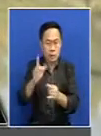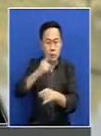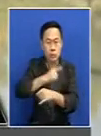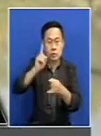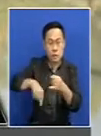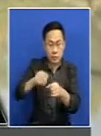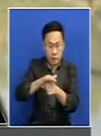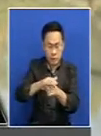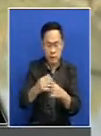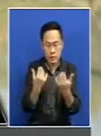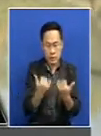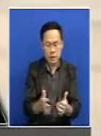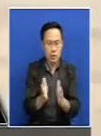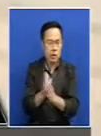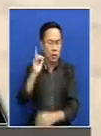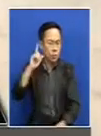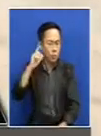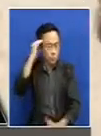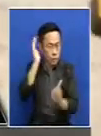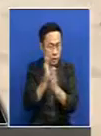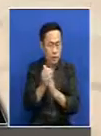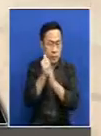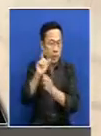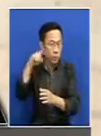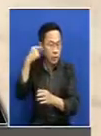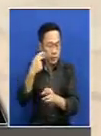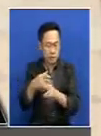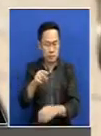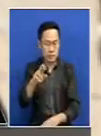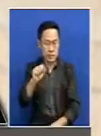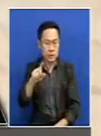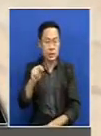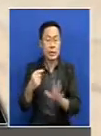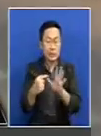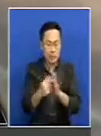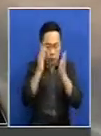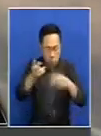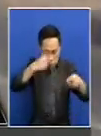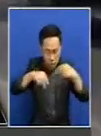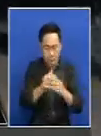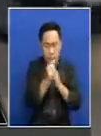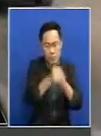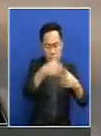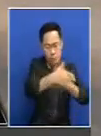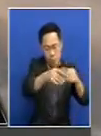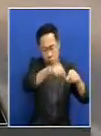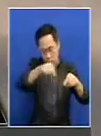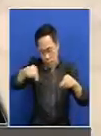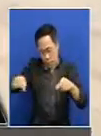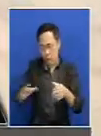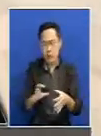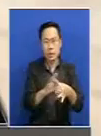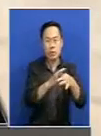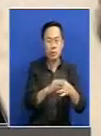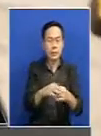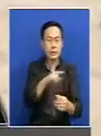ในวันเดียวกันเจ้าหน้าที่ได้นำตัวนางสาวปริศนาเพื่อนสาวของนายอาตูพยานปากสำคัญไปชี้สถานที่ต่างๆที่มีความเชื่อมโย